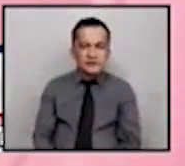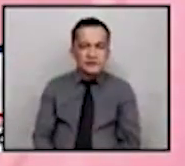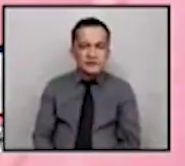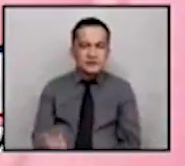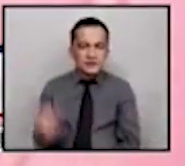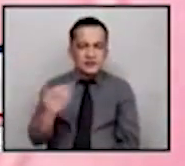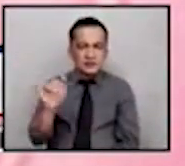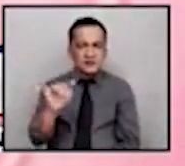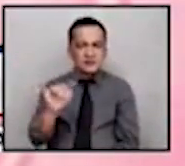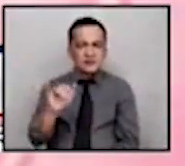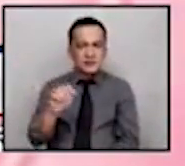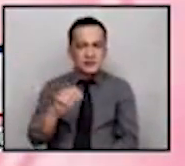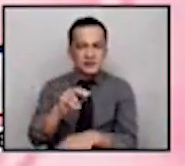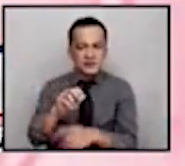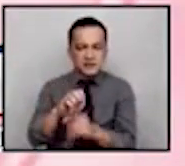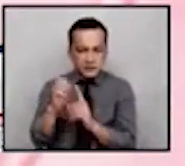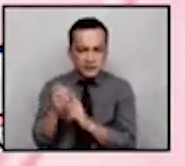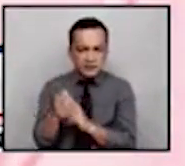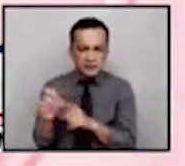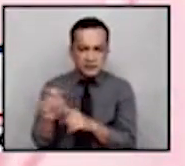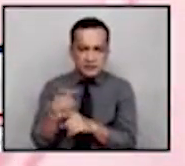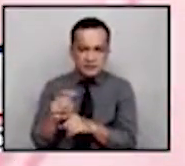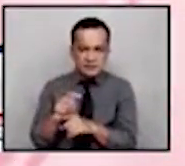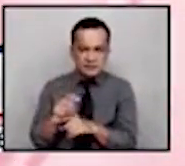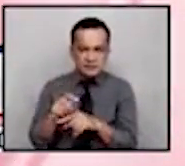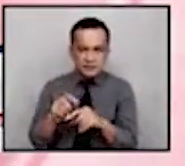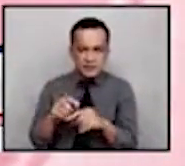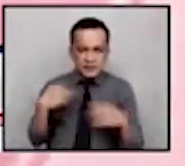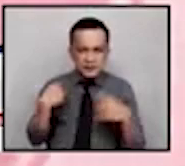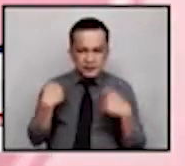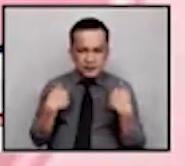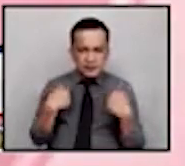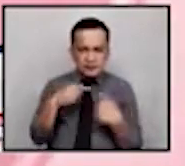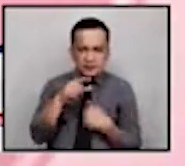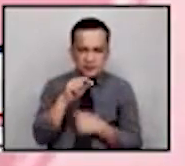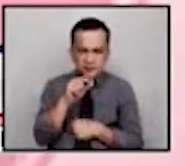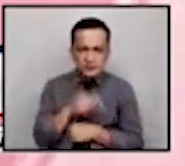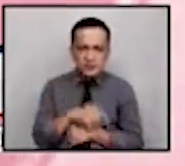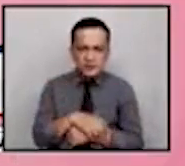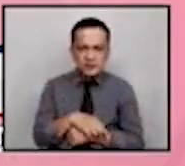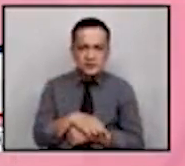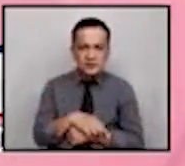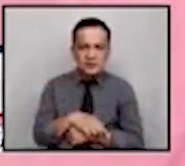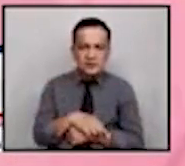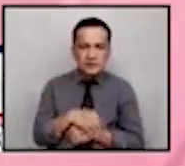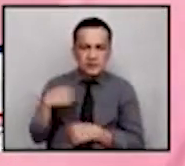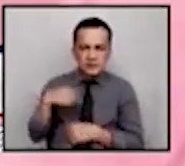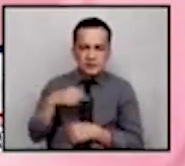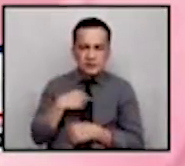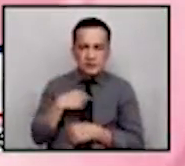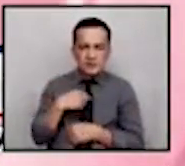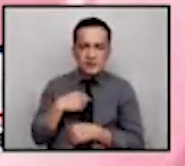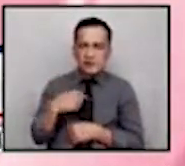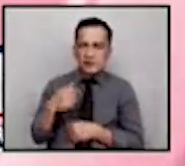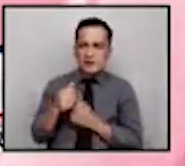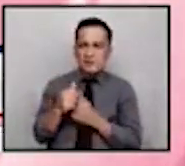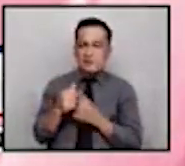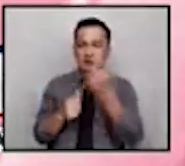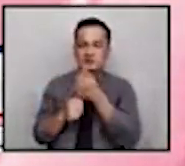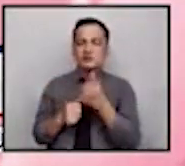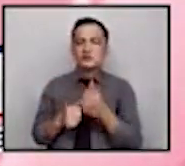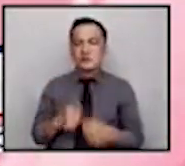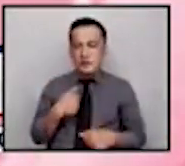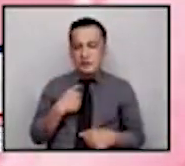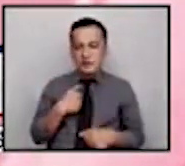So tinitrain namin sila, bata pa lang yung mga ibon. So, kami ang kinikilala nilang master. And then, kailangan namin